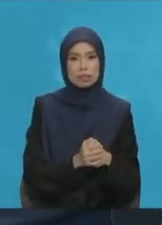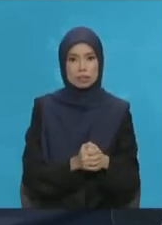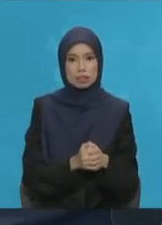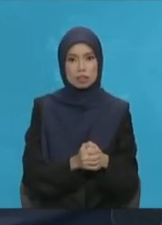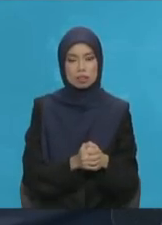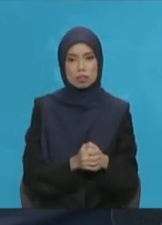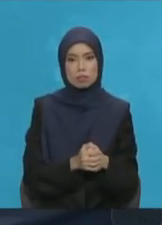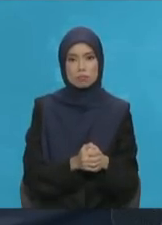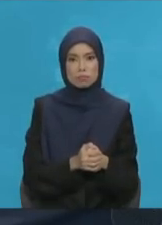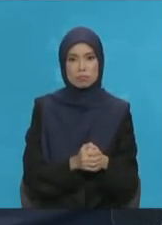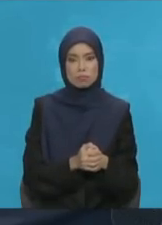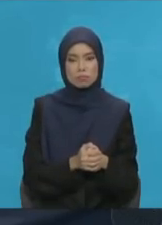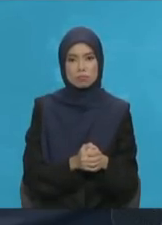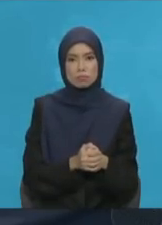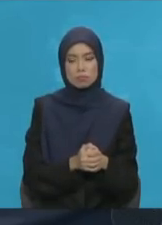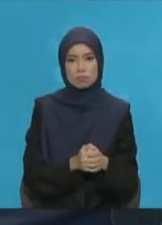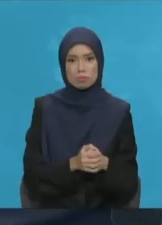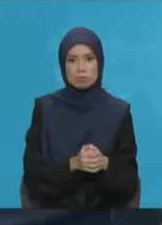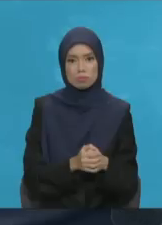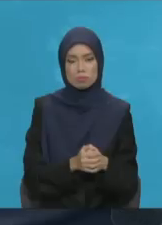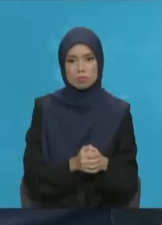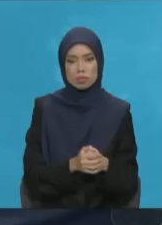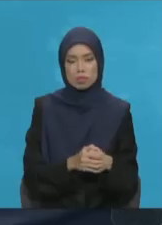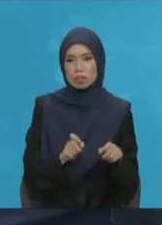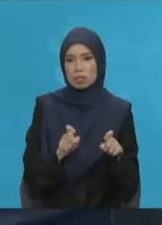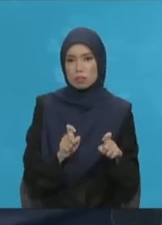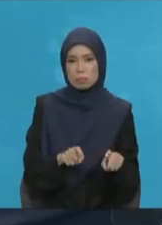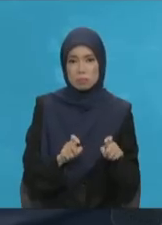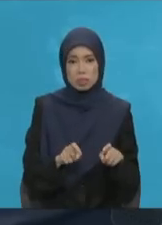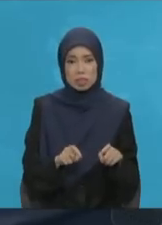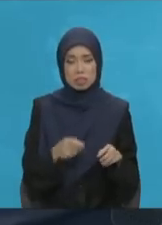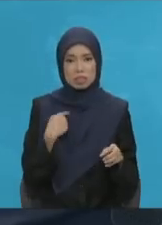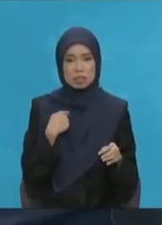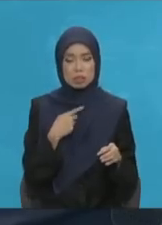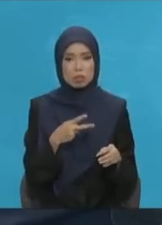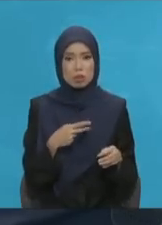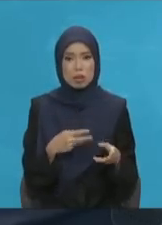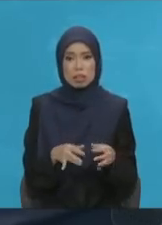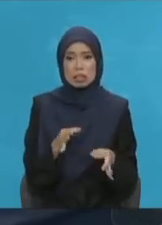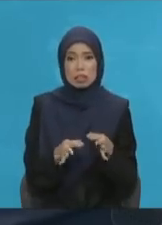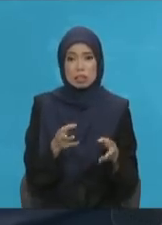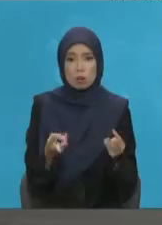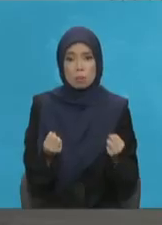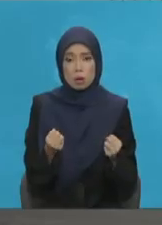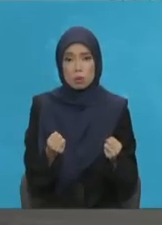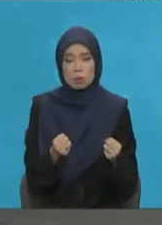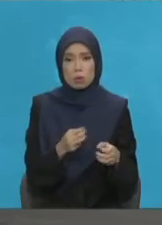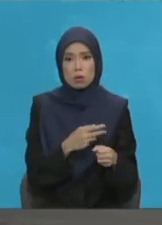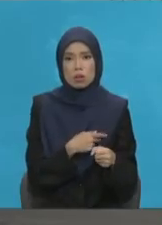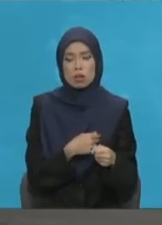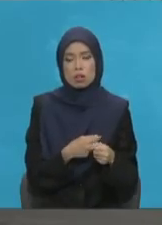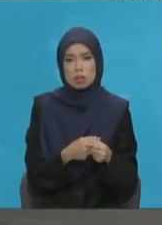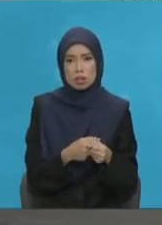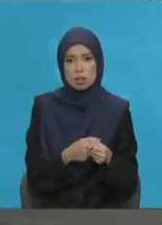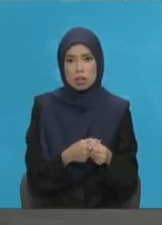dikehendaki ya mesti melalui komite-komiti ini sehingga boleh mengambil